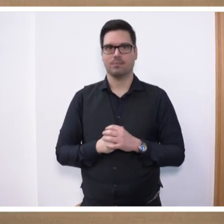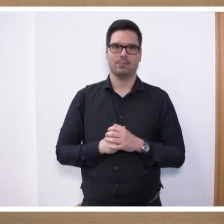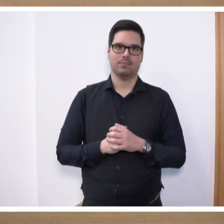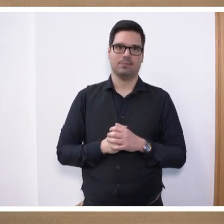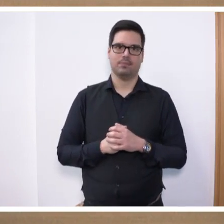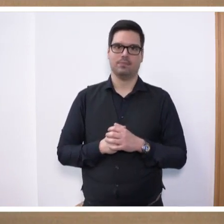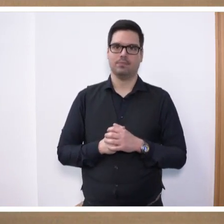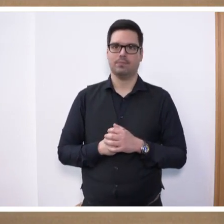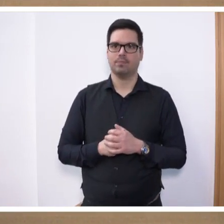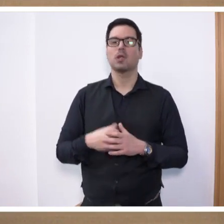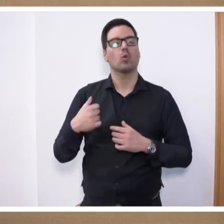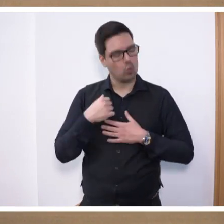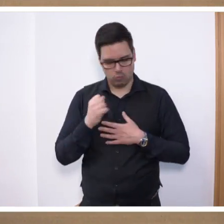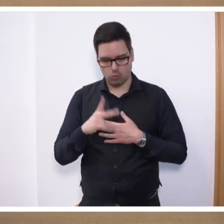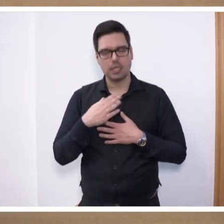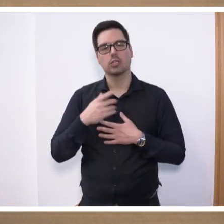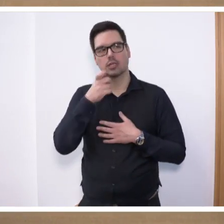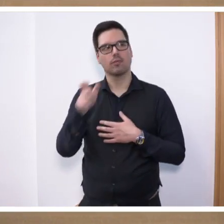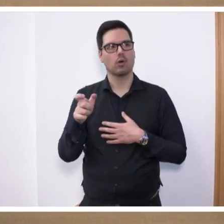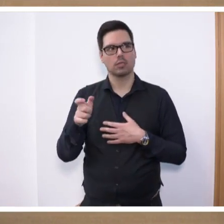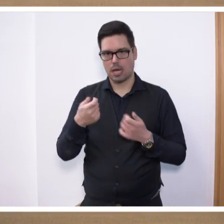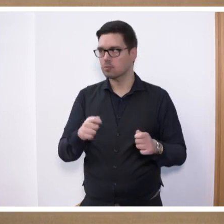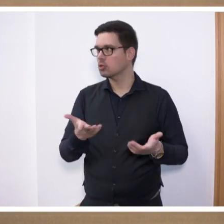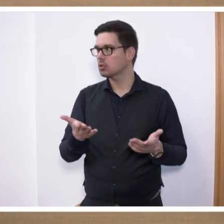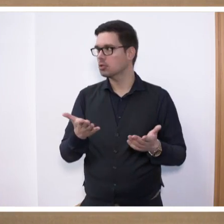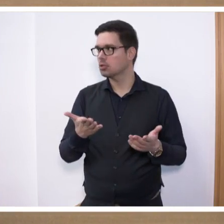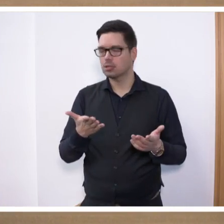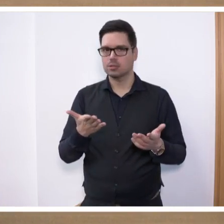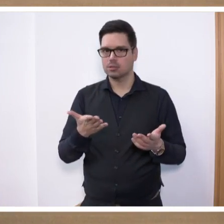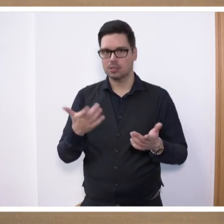Ich habe aber das Wort jetzt. Ist mir das abgestellt worden, oder?